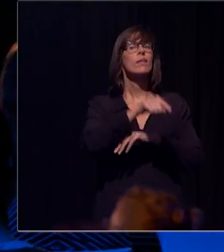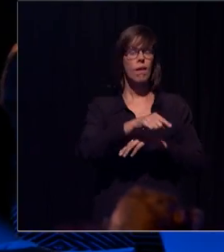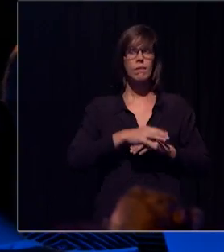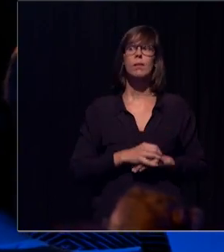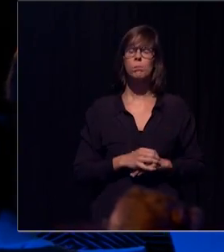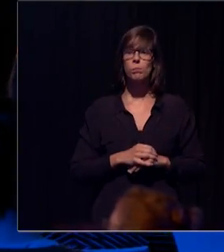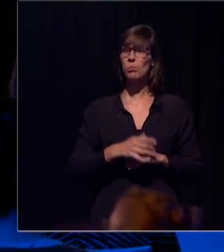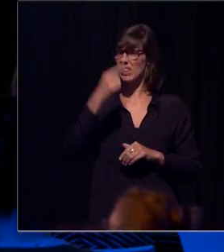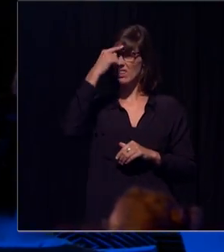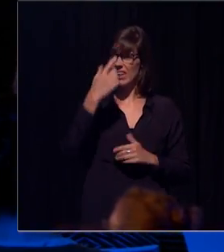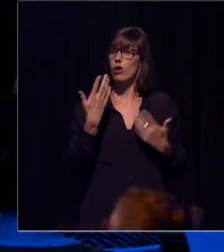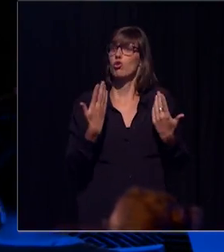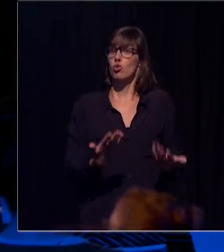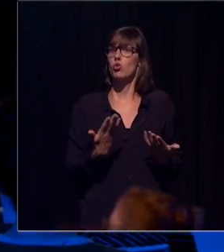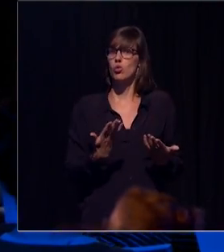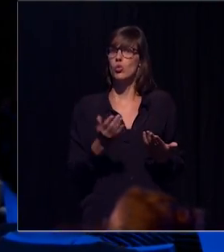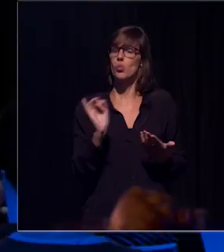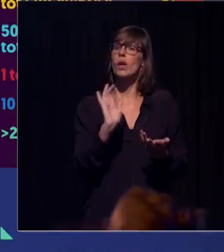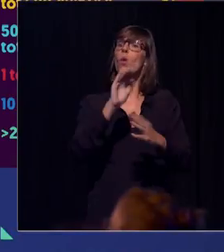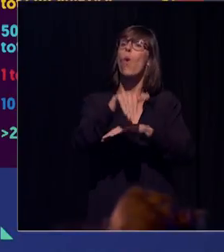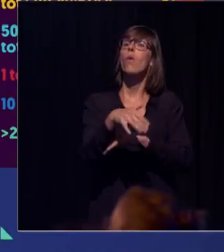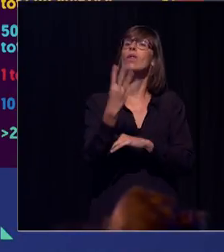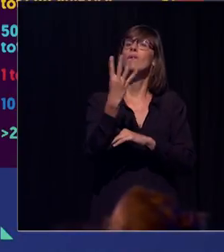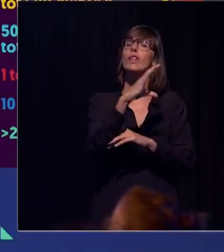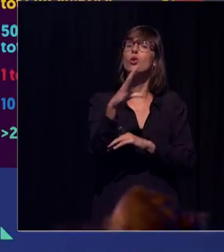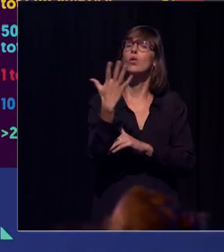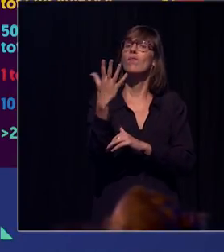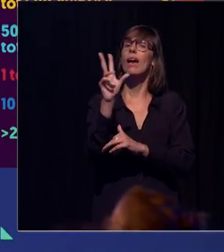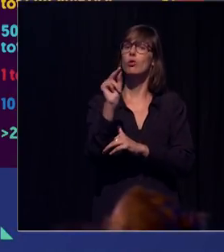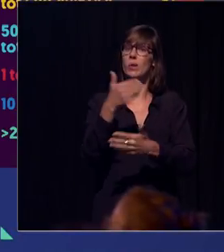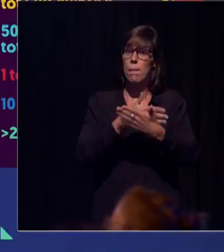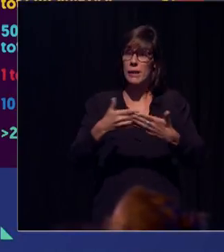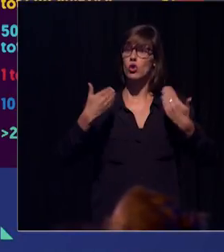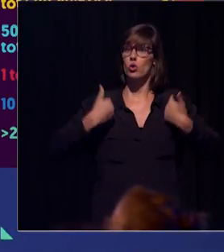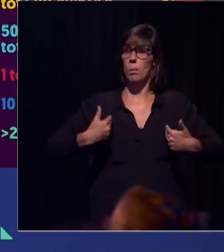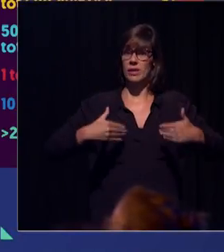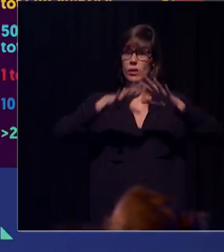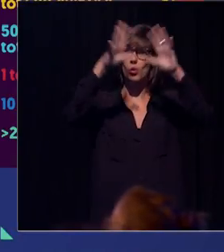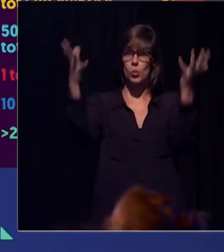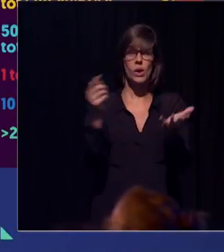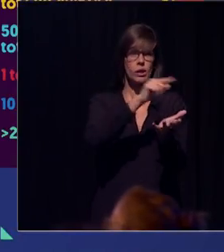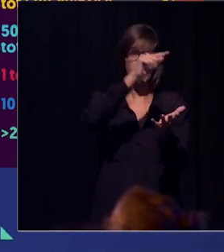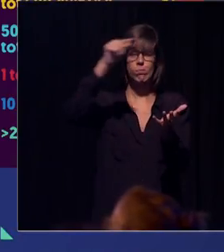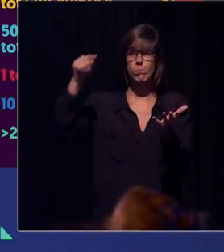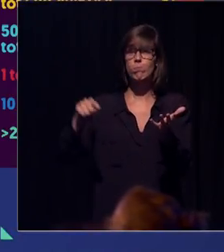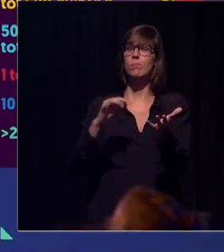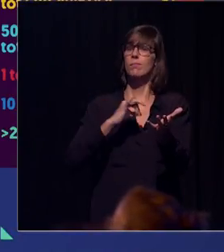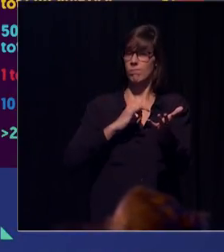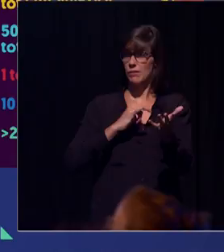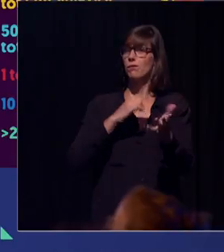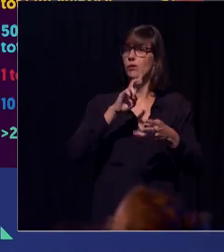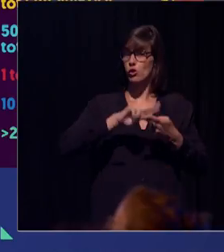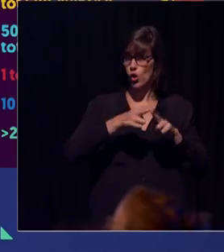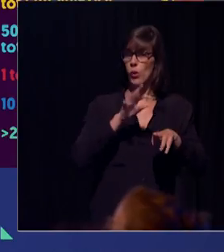Want men schat dat op dit ogenblik meer dan 425 miljoen mensen wereldwijd lijden aan diabetes.